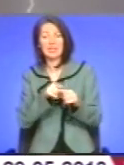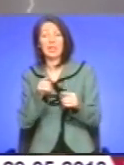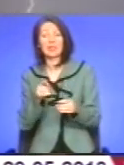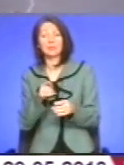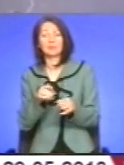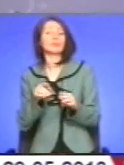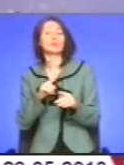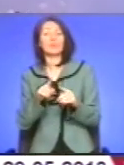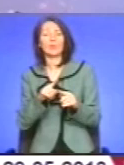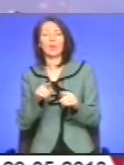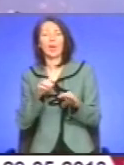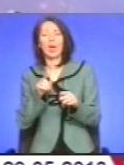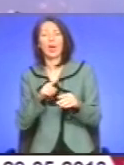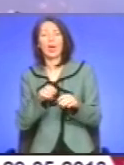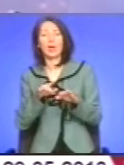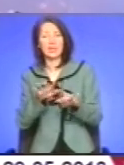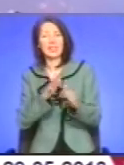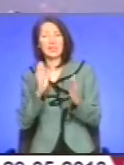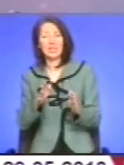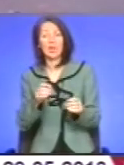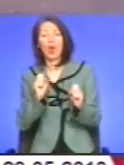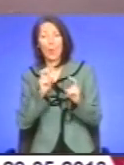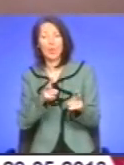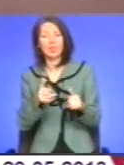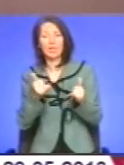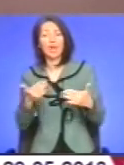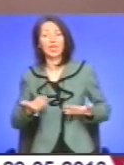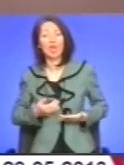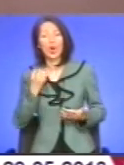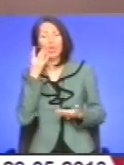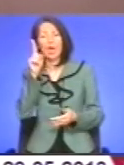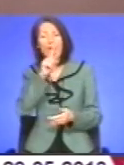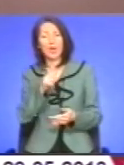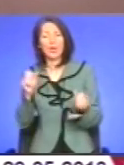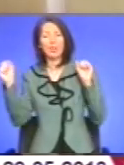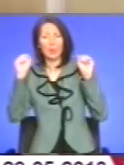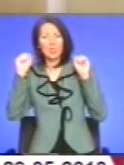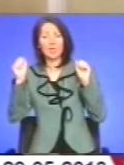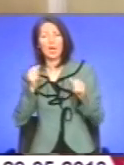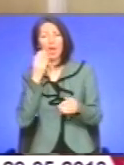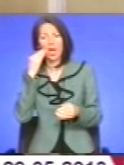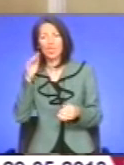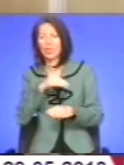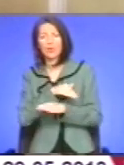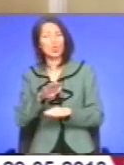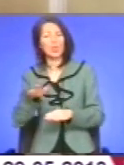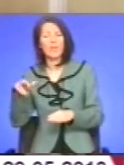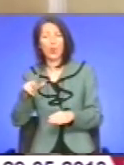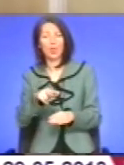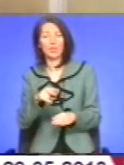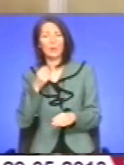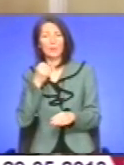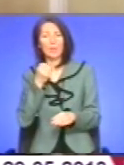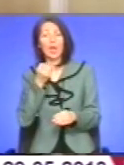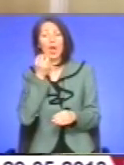лише екстремальне, а й небезпечне для життя. Коли гримить і блискає, краще на вулицю не йти. Під час грози не можна перебувати